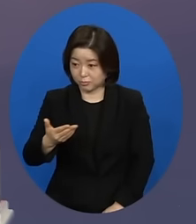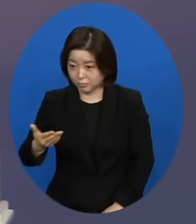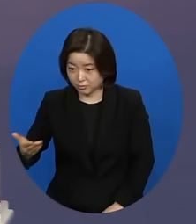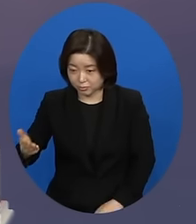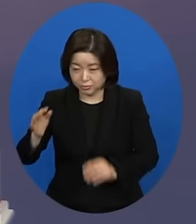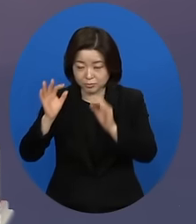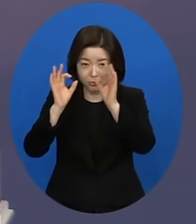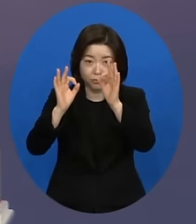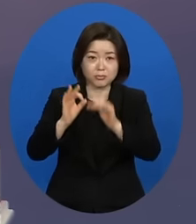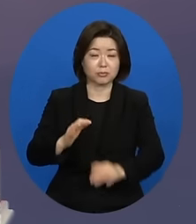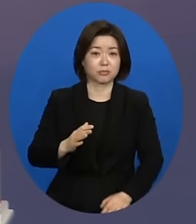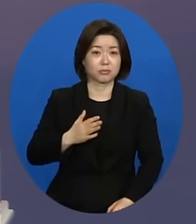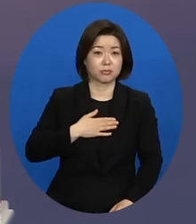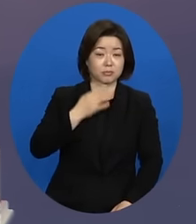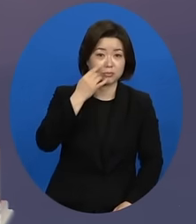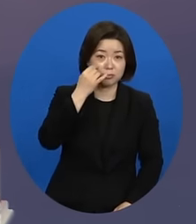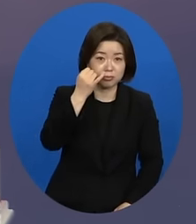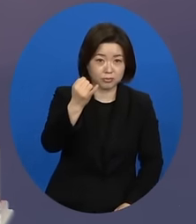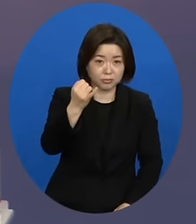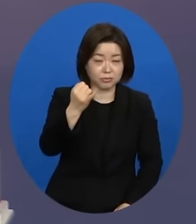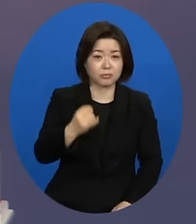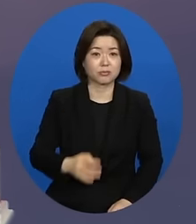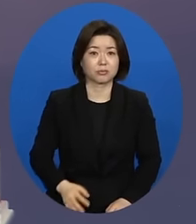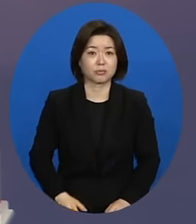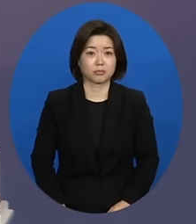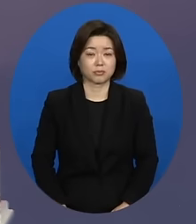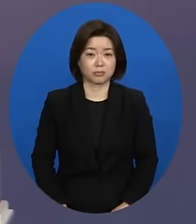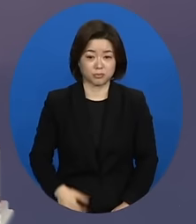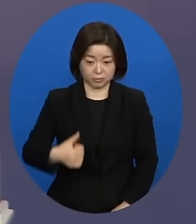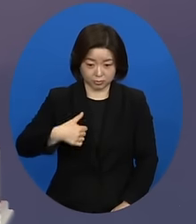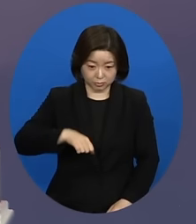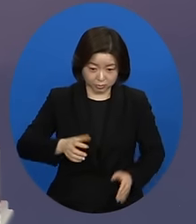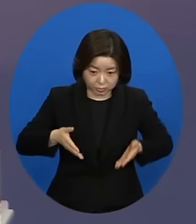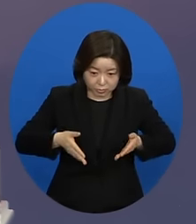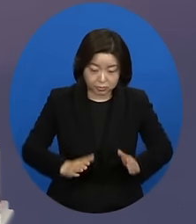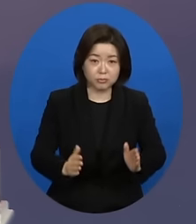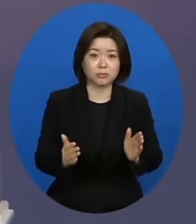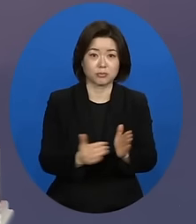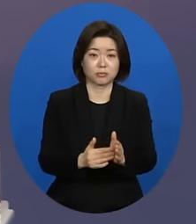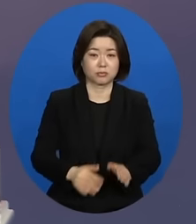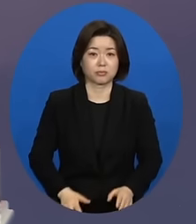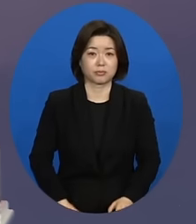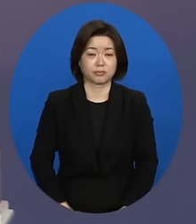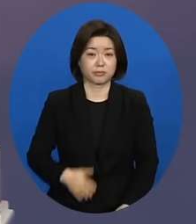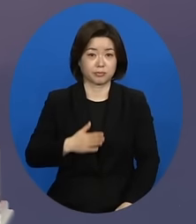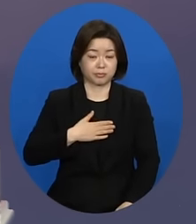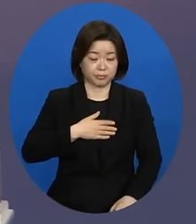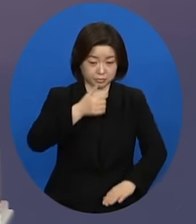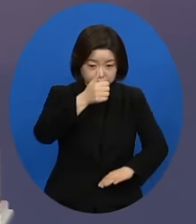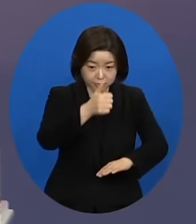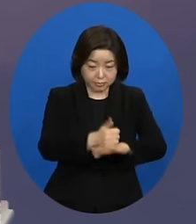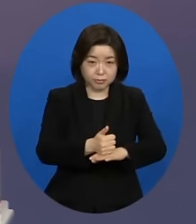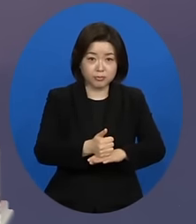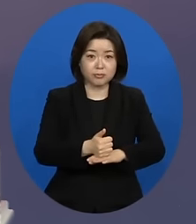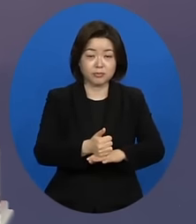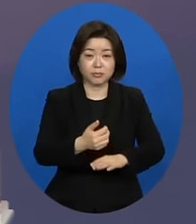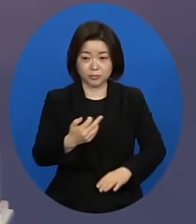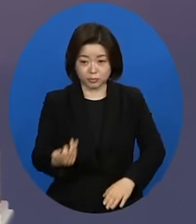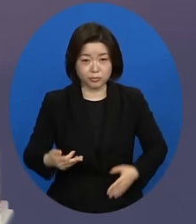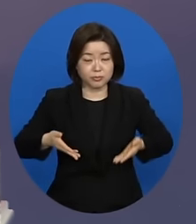났는데 저희 어머님이 아들을 낳았어요. 제 막내 동생이에요.